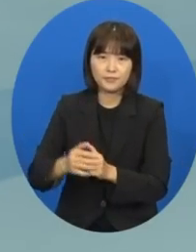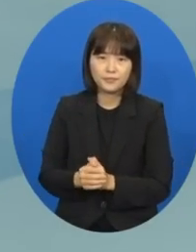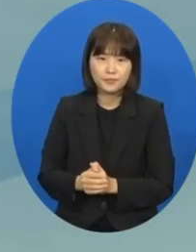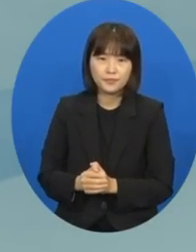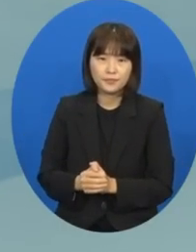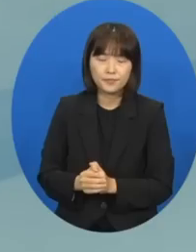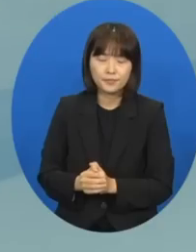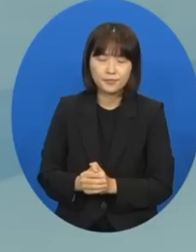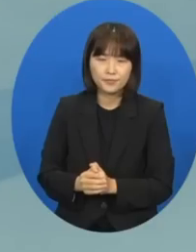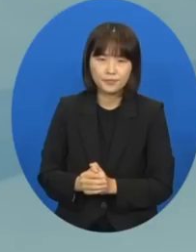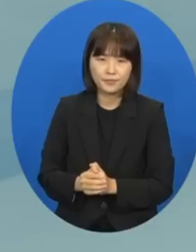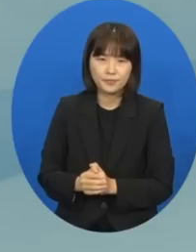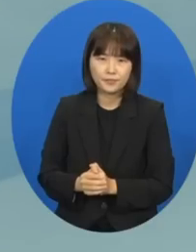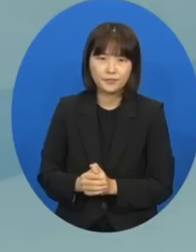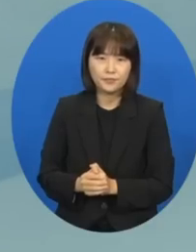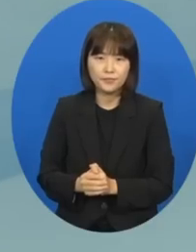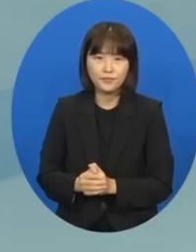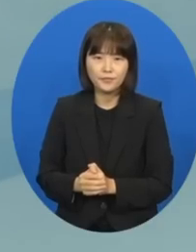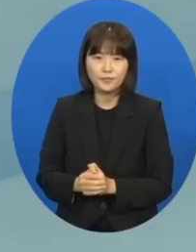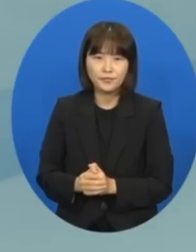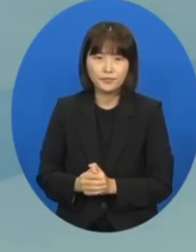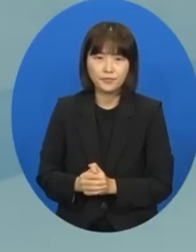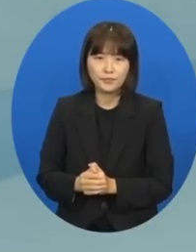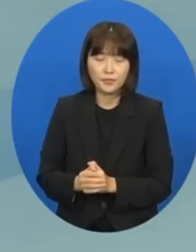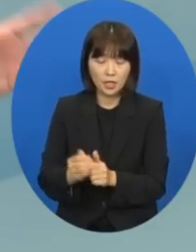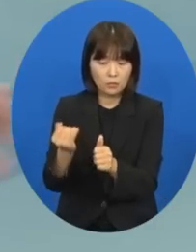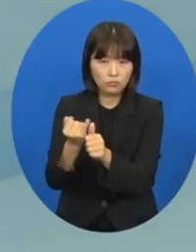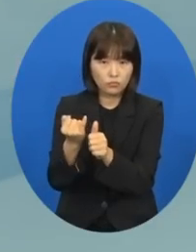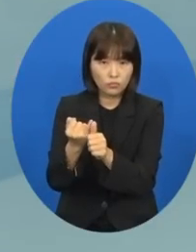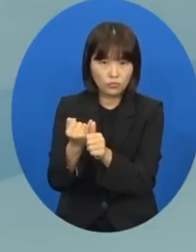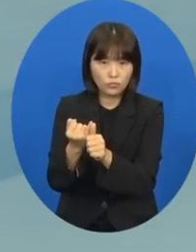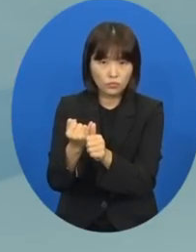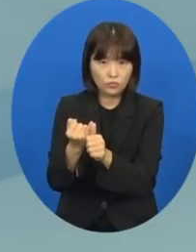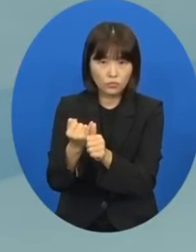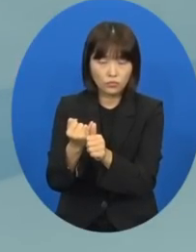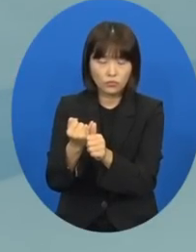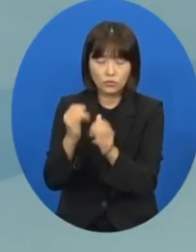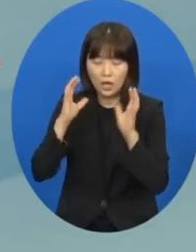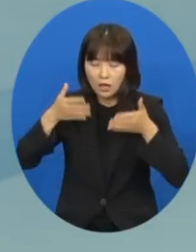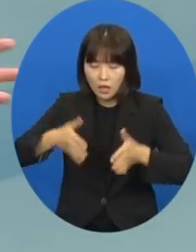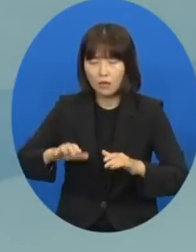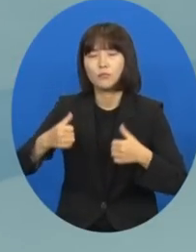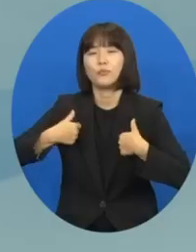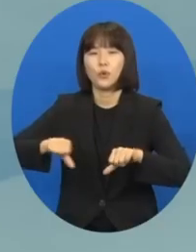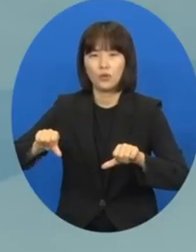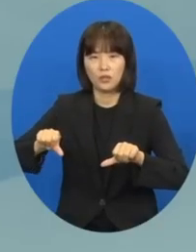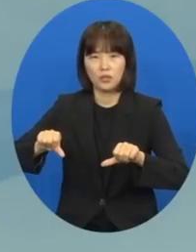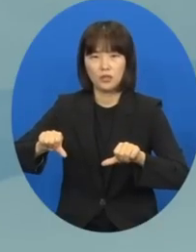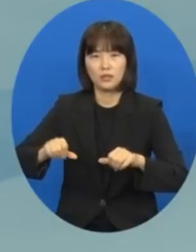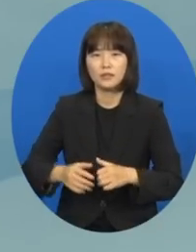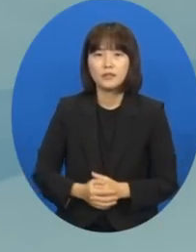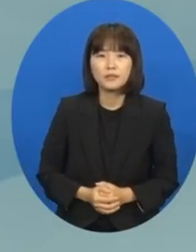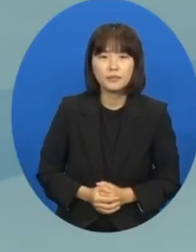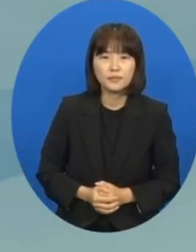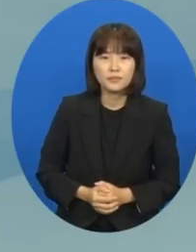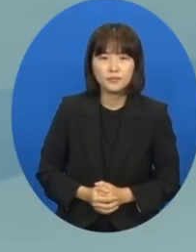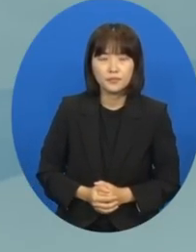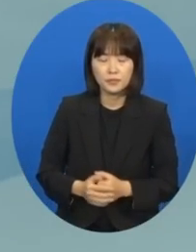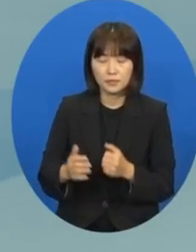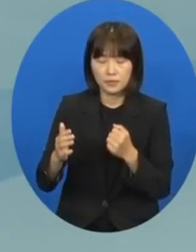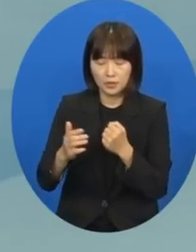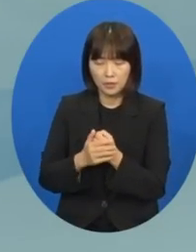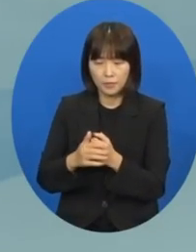명백한 불임이라고 할 수 있어요. 그래서 이들도 자녀 낳기를 포기했습니다. 아, 우리는 자녀 못 갖는다. 그래서 입양을